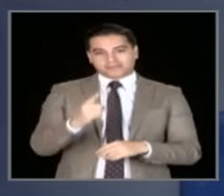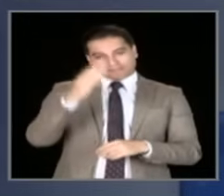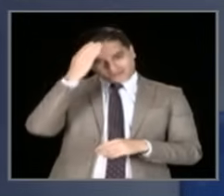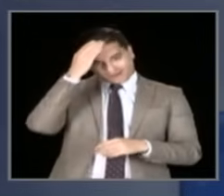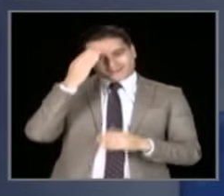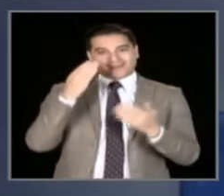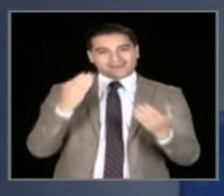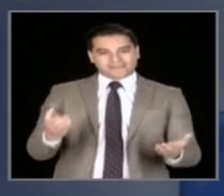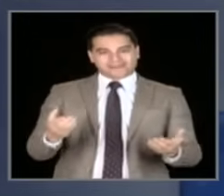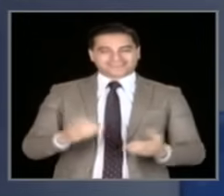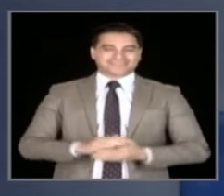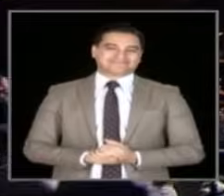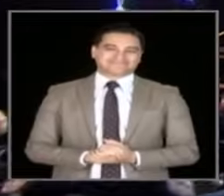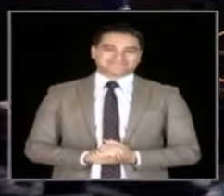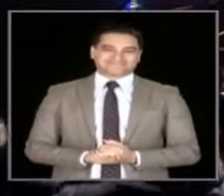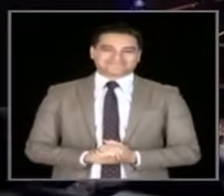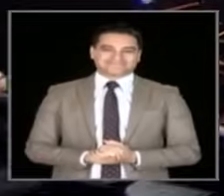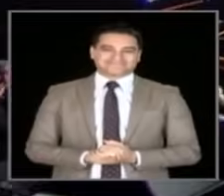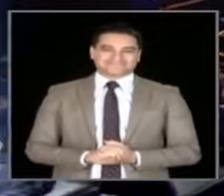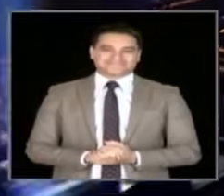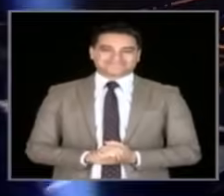من برنامج العباقره.